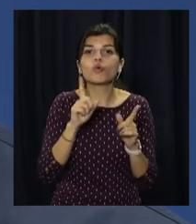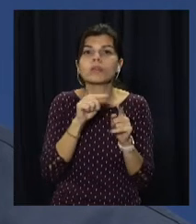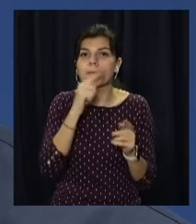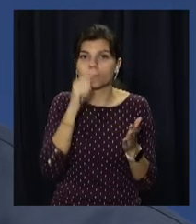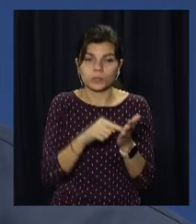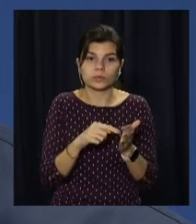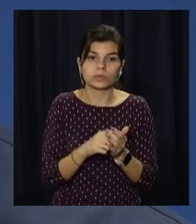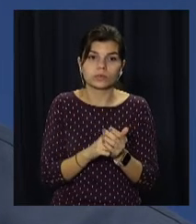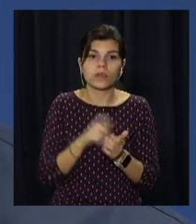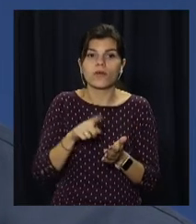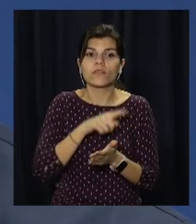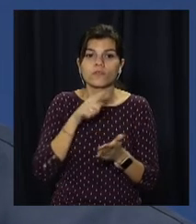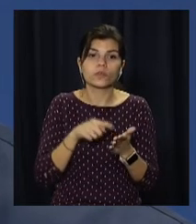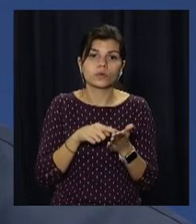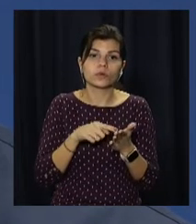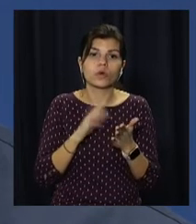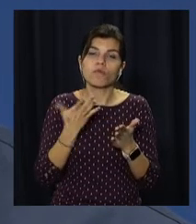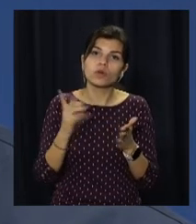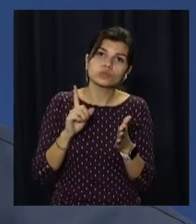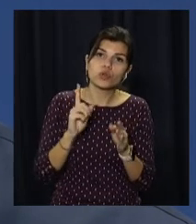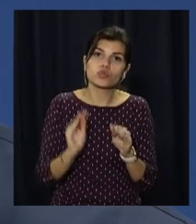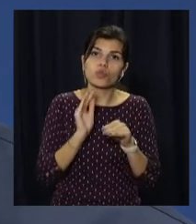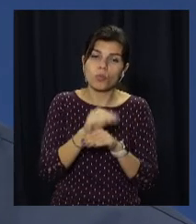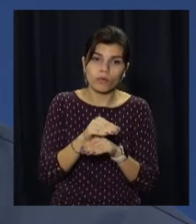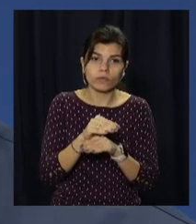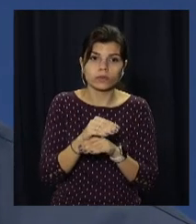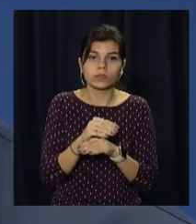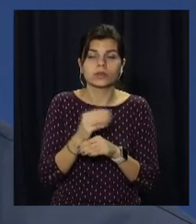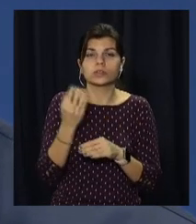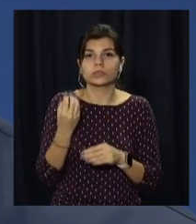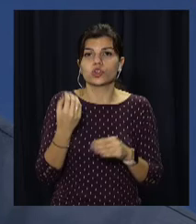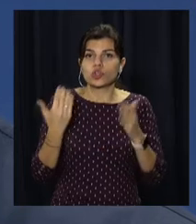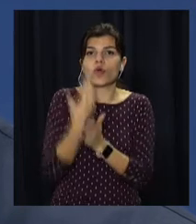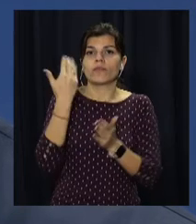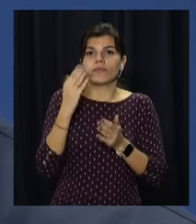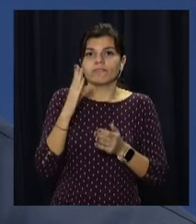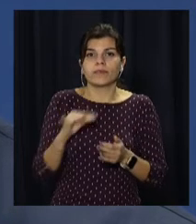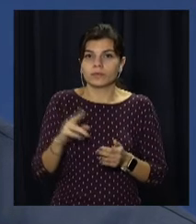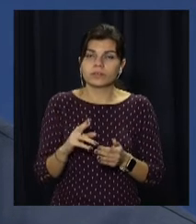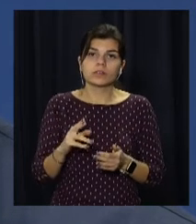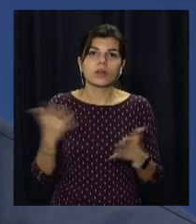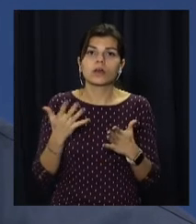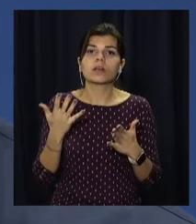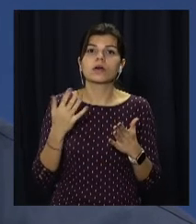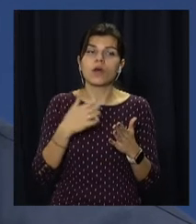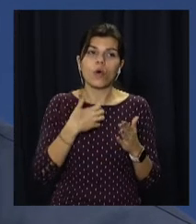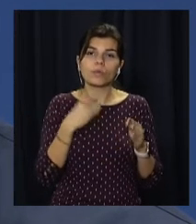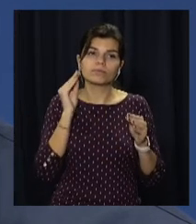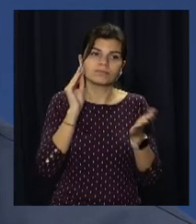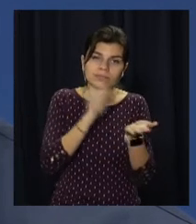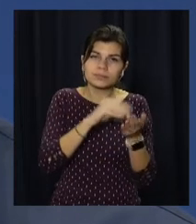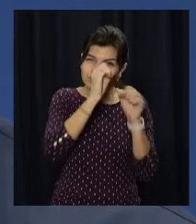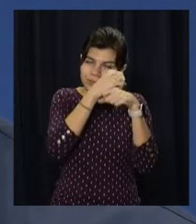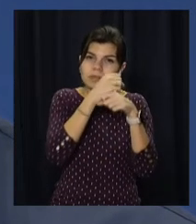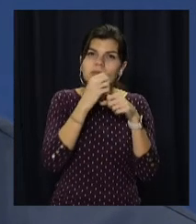Вирішуємо питання ще доповнити її суперсеквенатором. який дозволить діагностувати